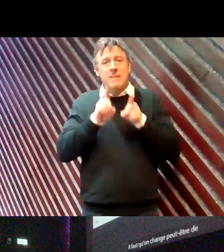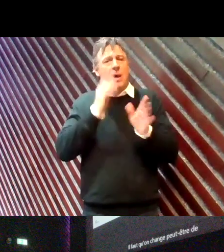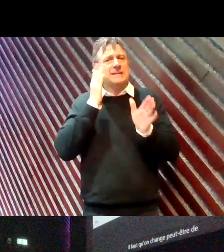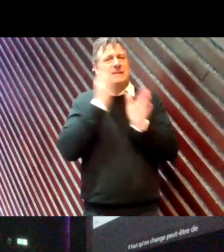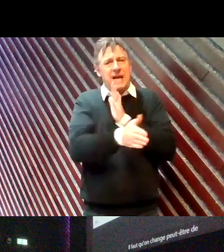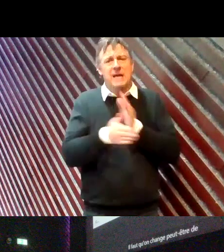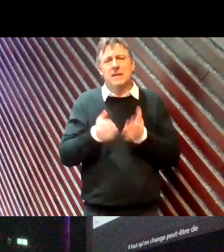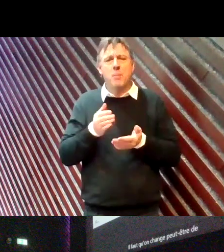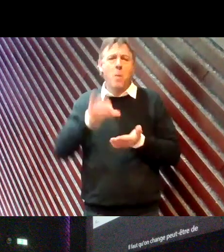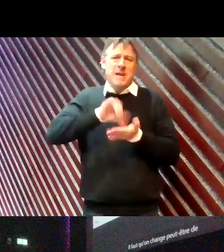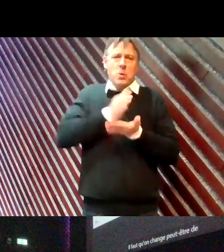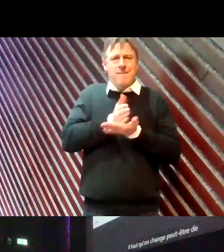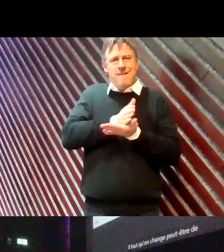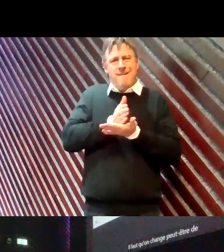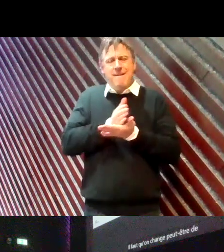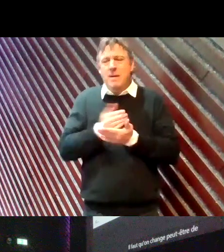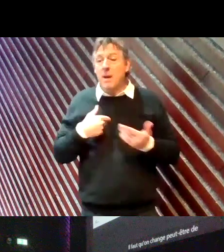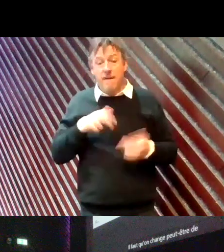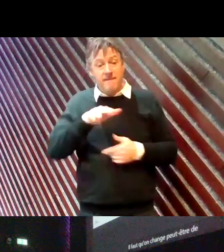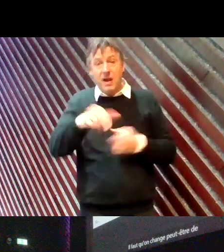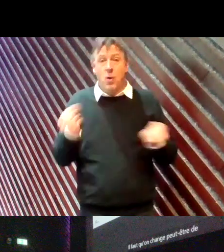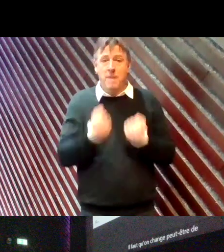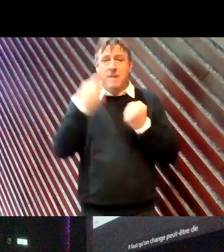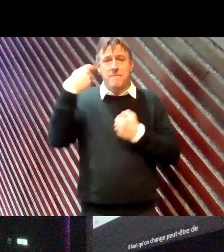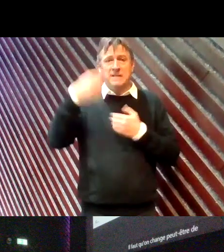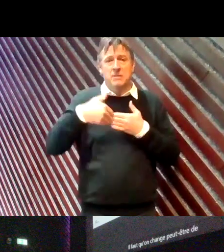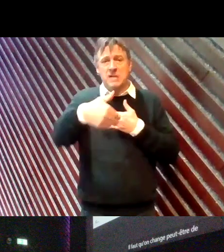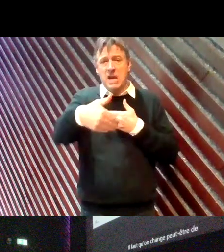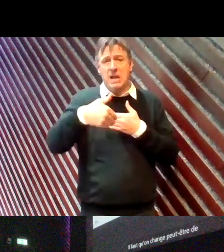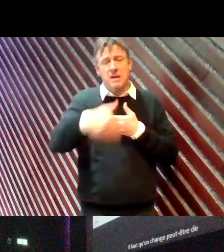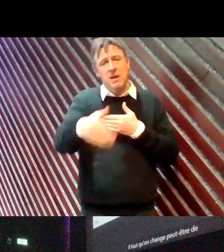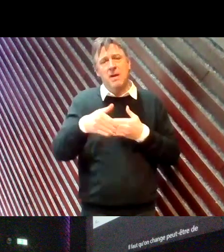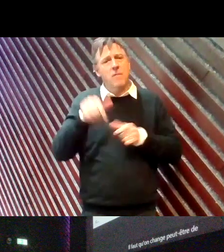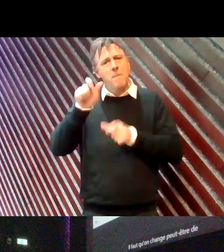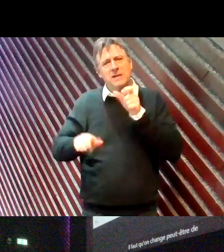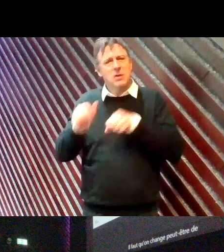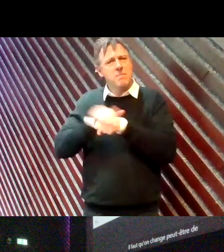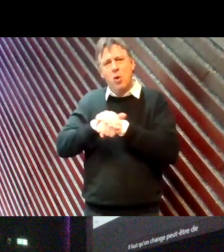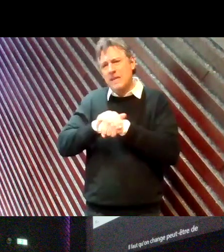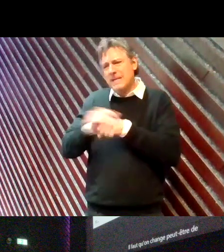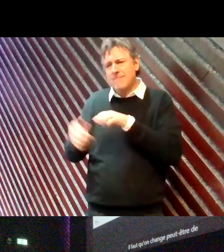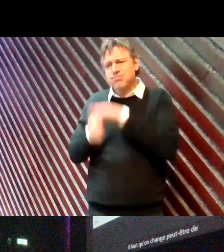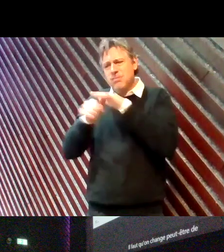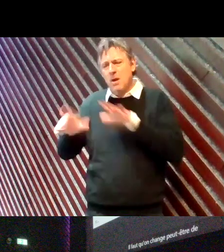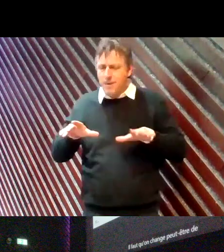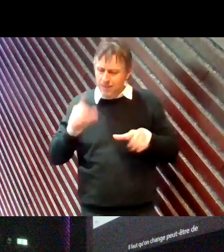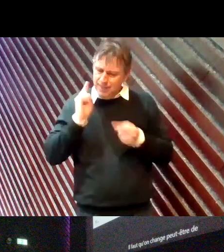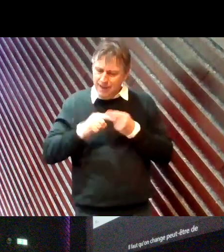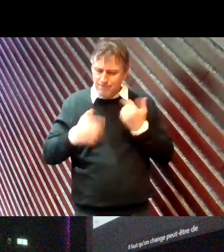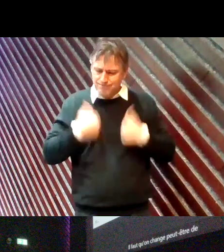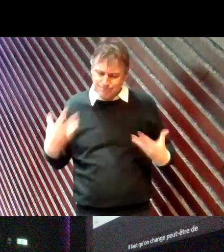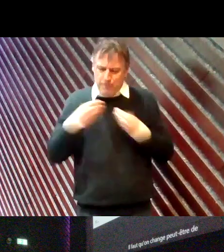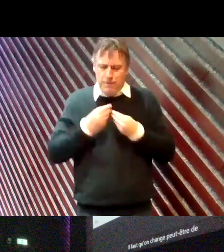'espère, tout cas, je forme le vœu dans cette période électorale, nos politiques s'emparent du sujet. Que les politiques publiques, elles soient un peu